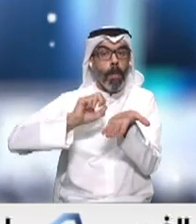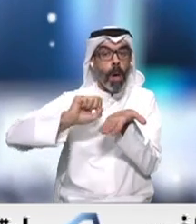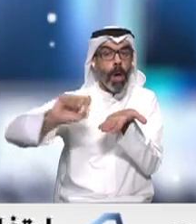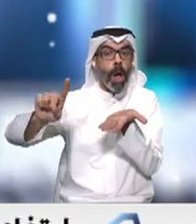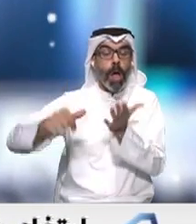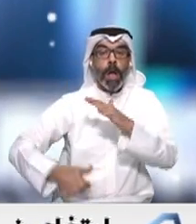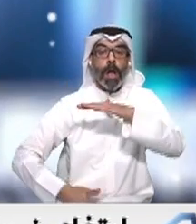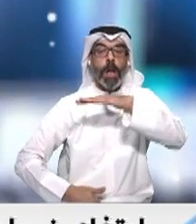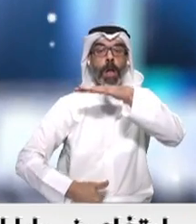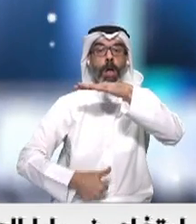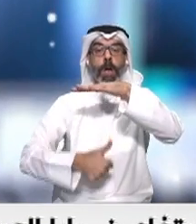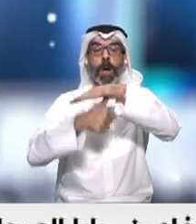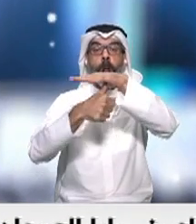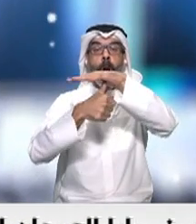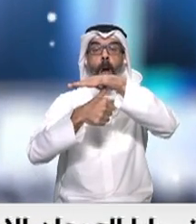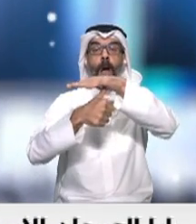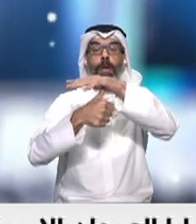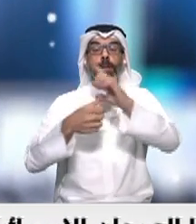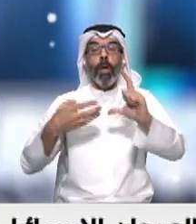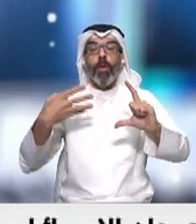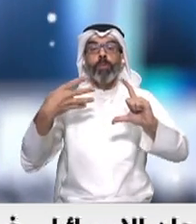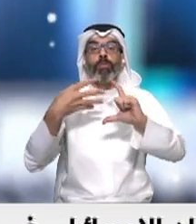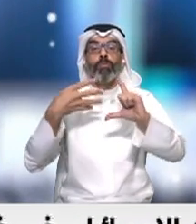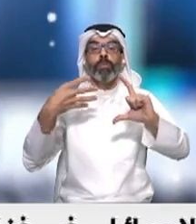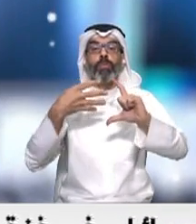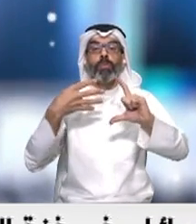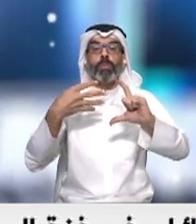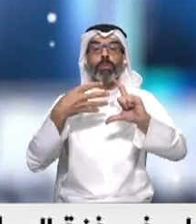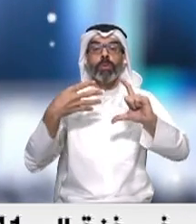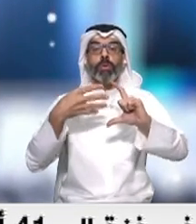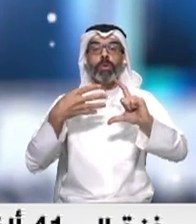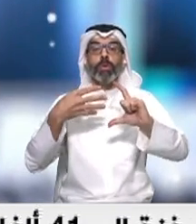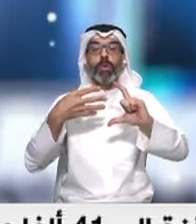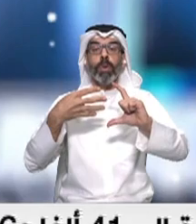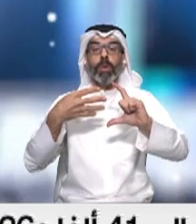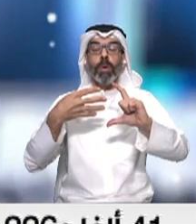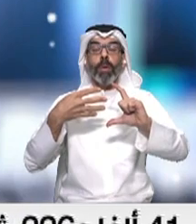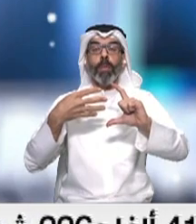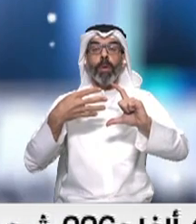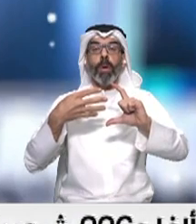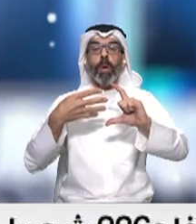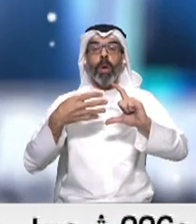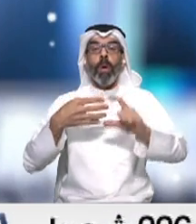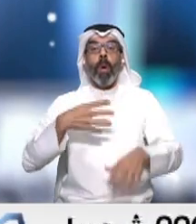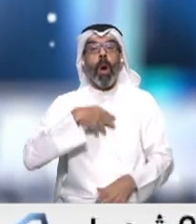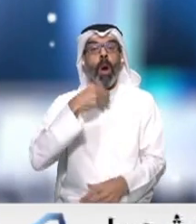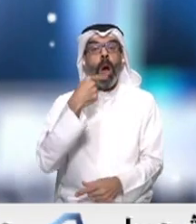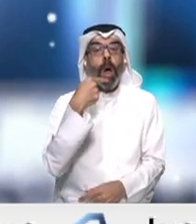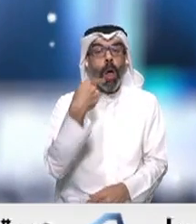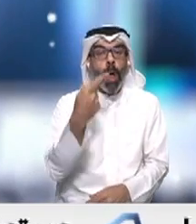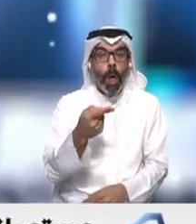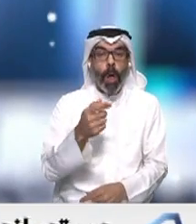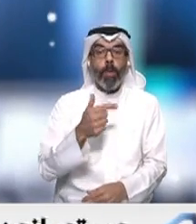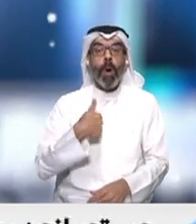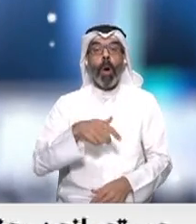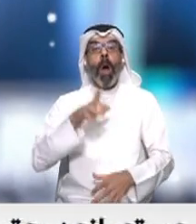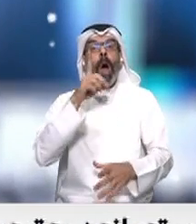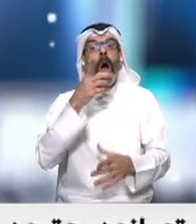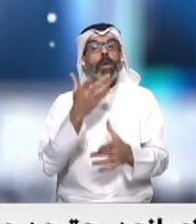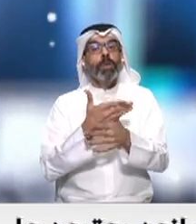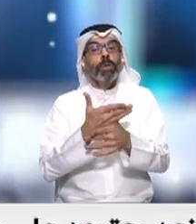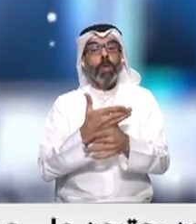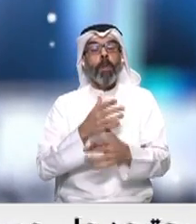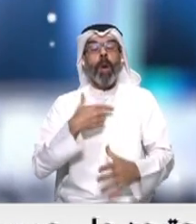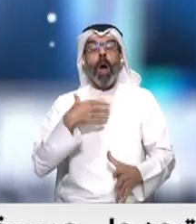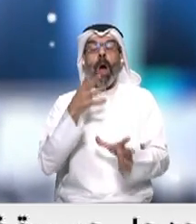الرئيس عثمان غزالي رئيس جمهوريه القمر المتحده الشقيقه عبر فيها سموه حفظه الله